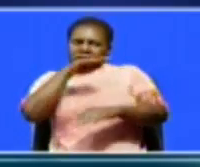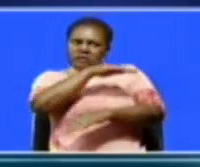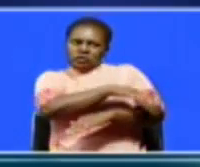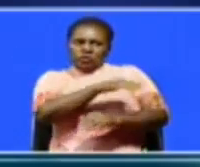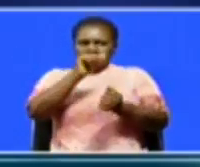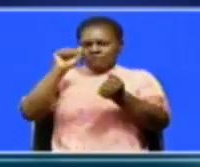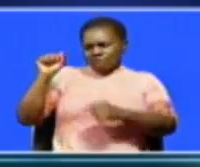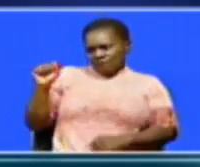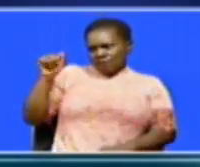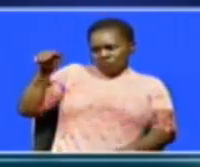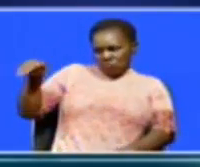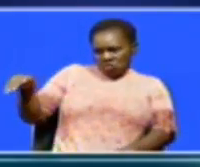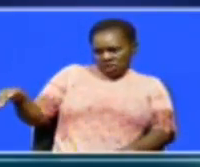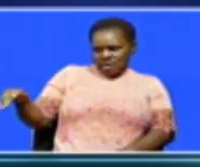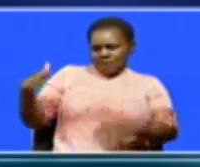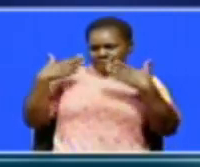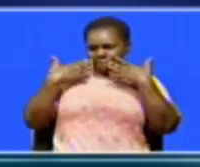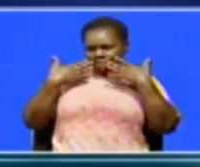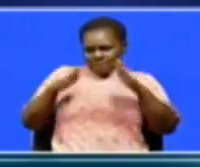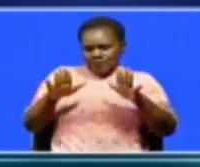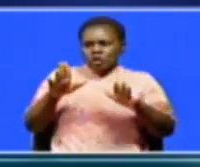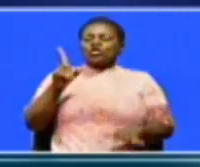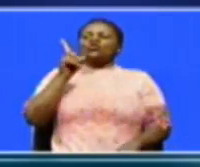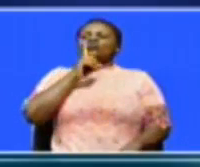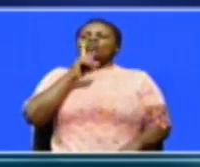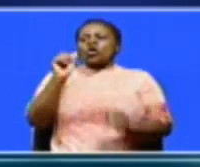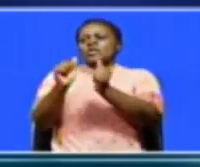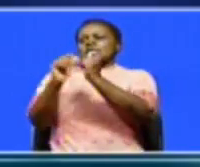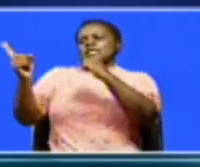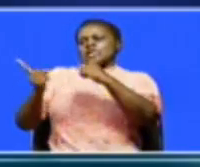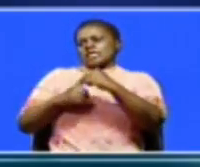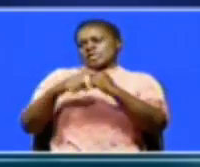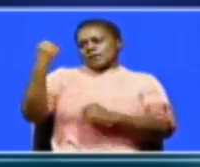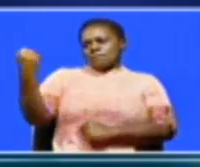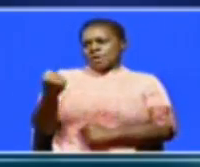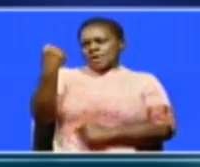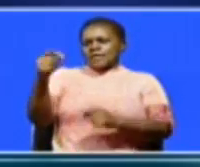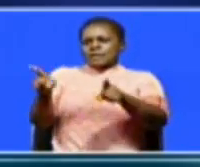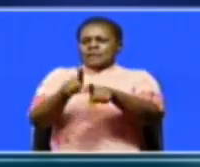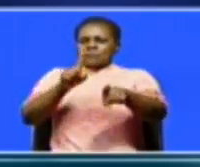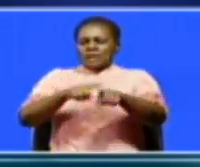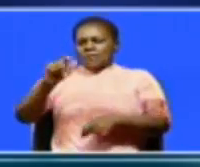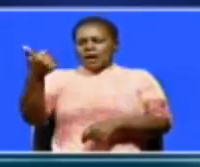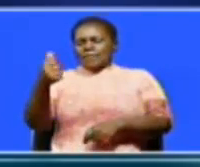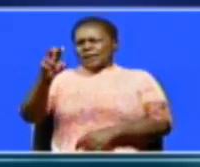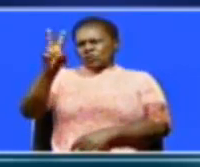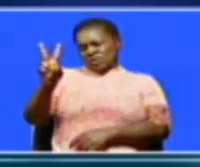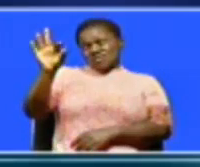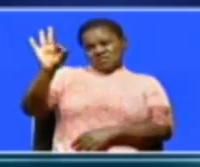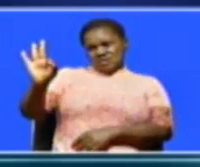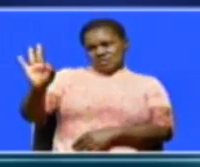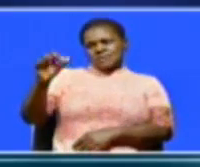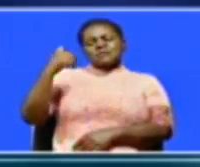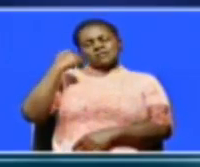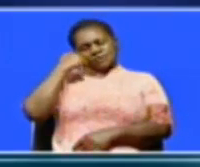saa kumi na moja asubuhi inakamilika Jumamosi Mei tarehe 16. Wakati huo huo, Wakenya wengine 23